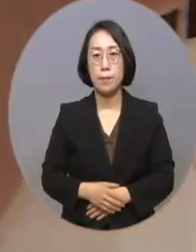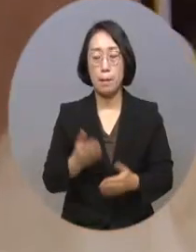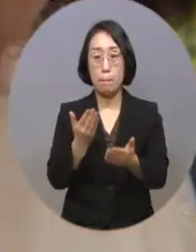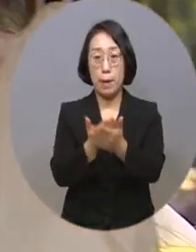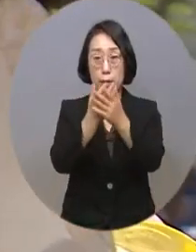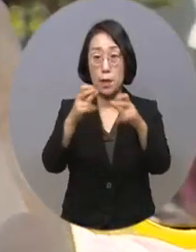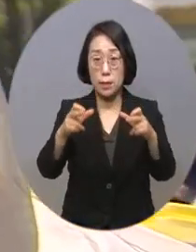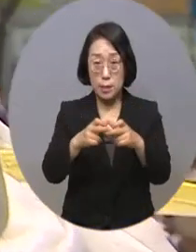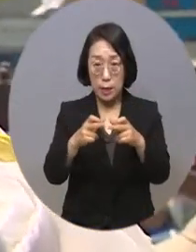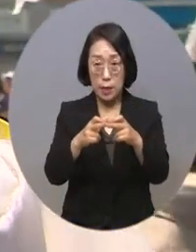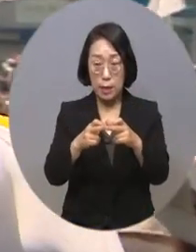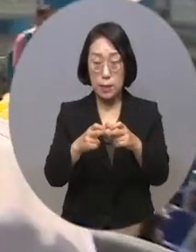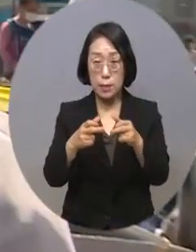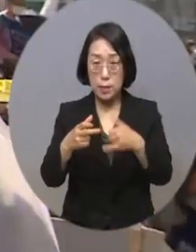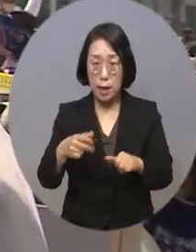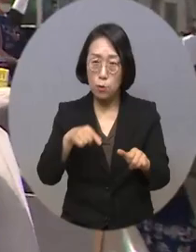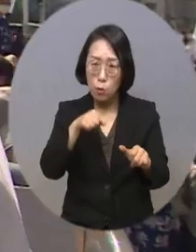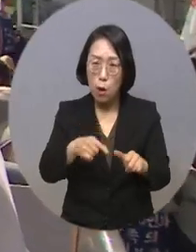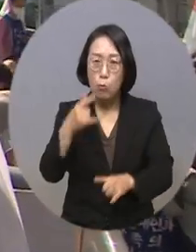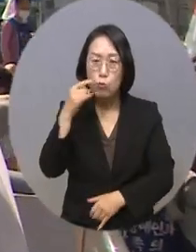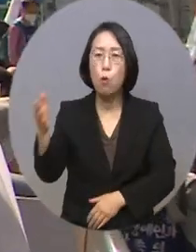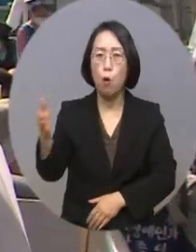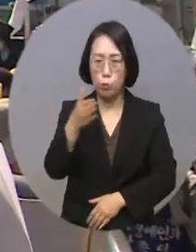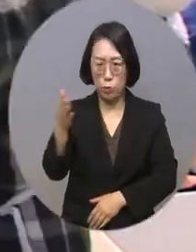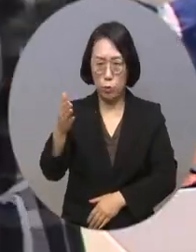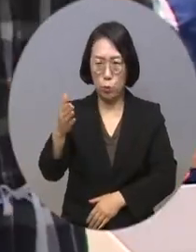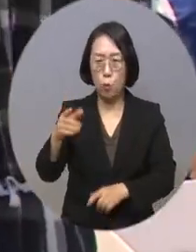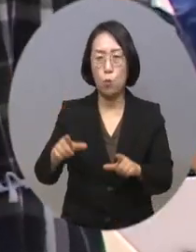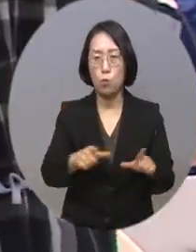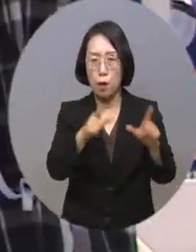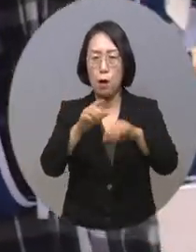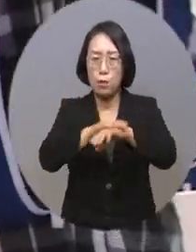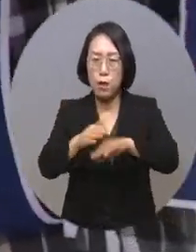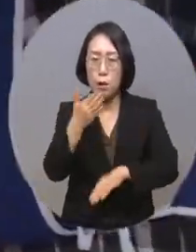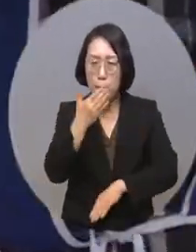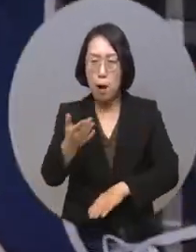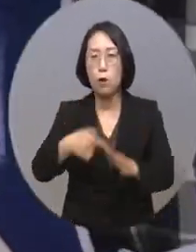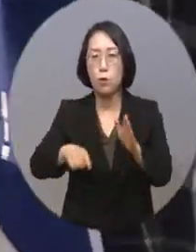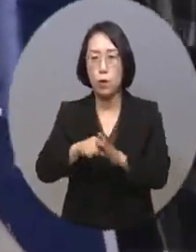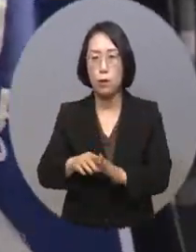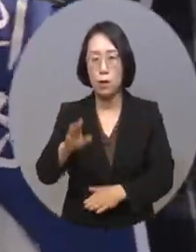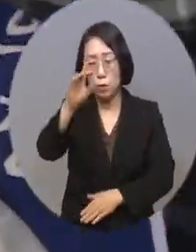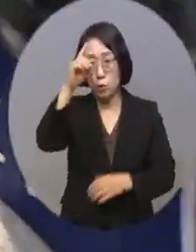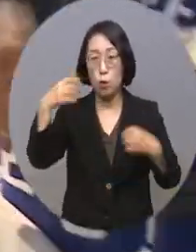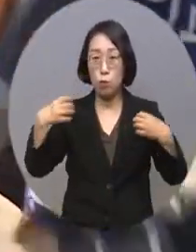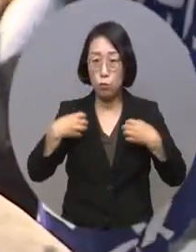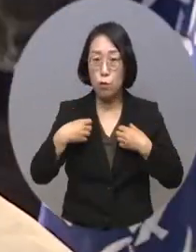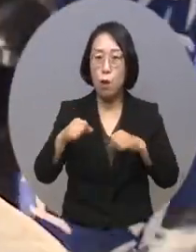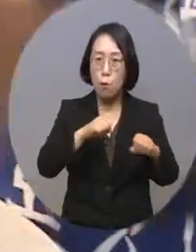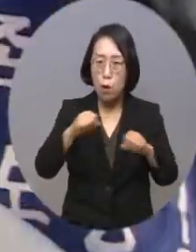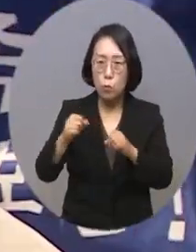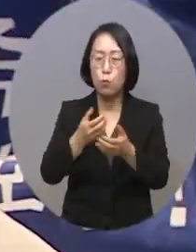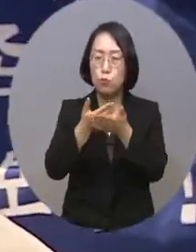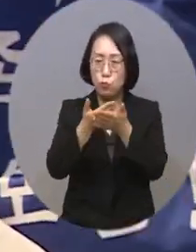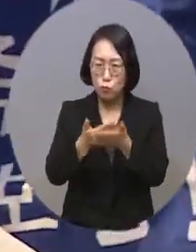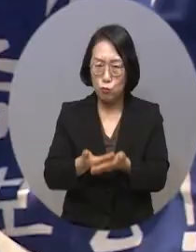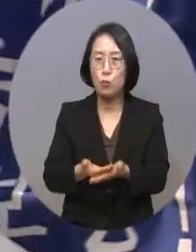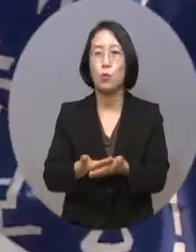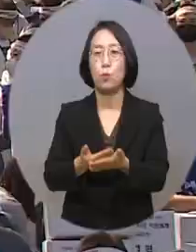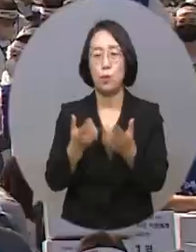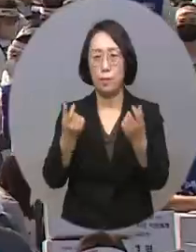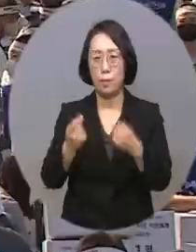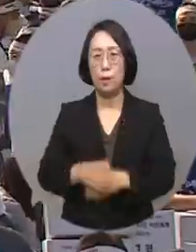발달장애인 자녀가 부모 없이도 살아갈 수 있는 세상. 변화를 위한 차기 정부의 움직임이 어느 때보다 중요한